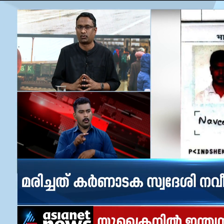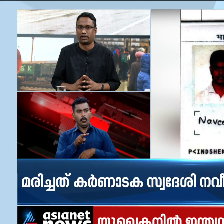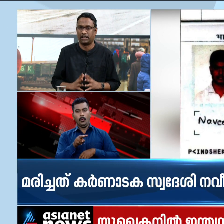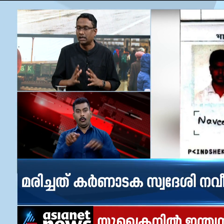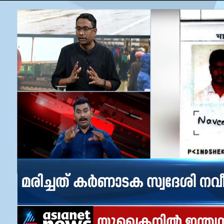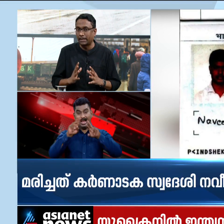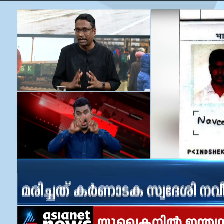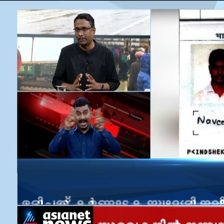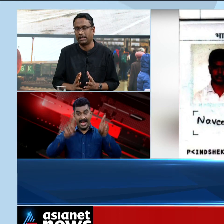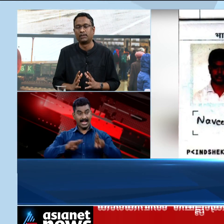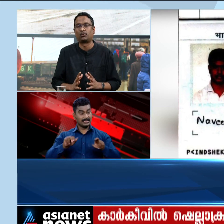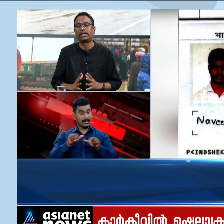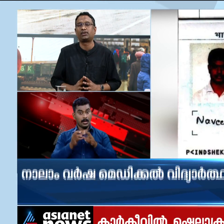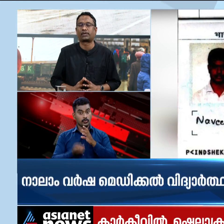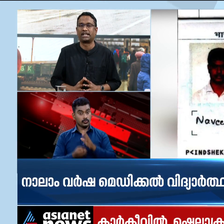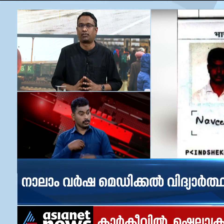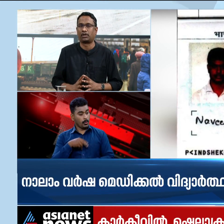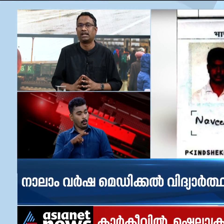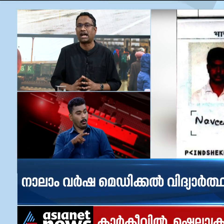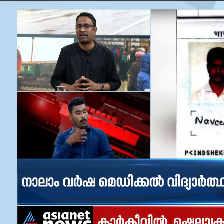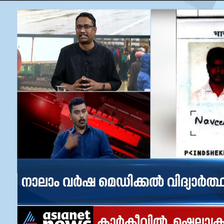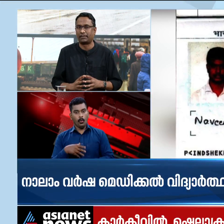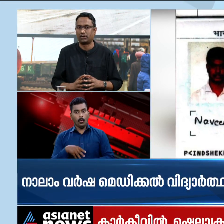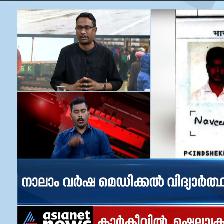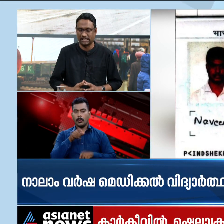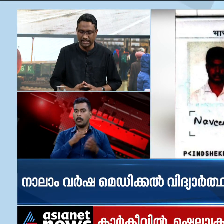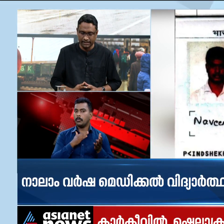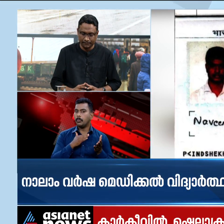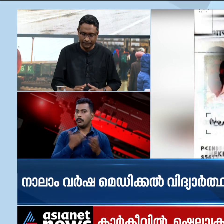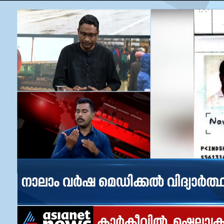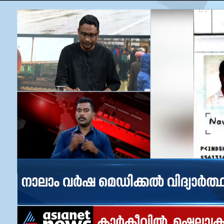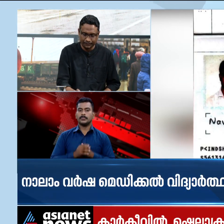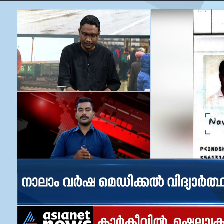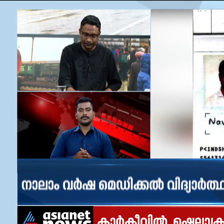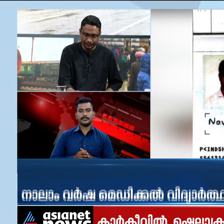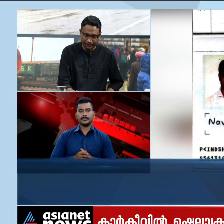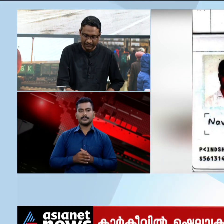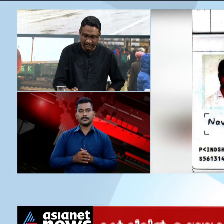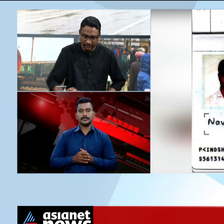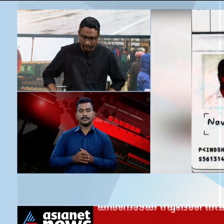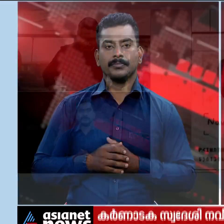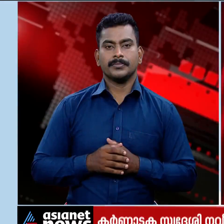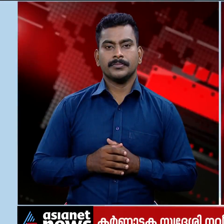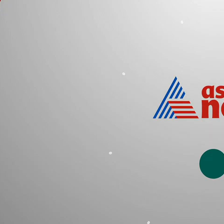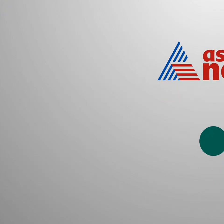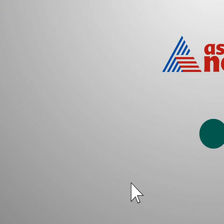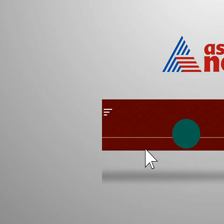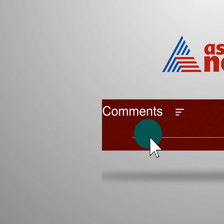ഇടപെടണം എന്നും കൂടി യുക്രൈൻ ഇപ്പോൾ ആവശ്യപ്പെടുന്നുണ്ട്. ശാലിനി, ശരി, അബ്ദുൾ റഷീദ്.